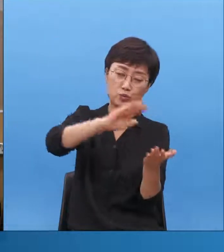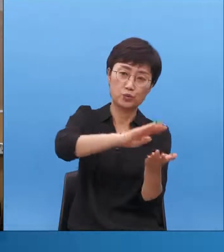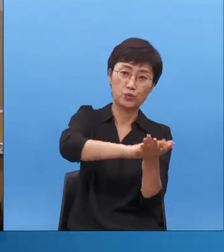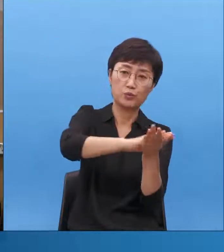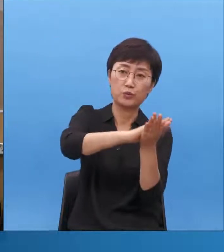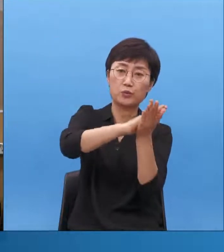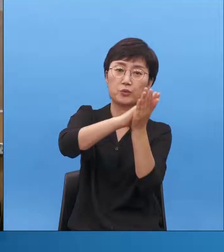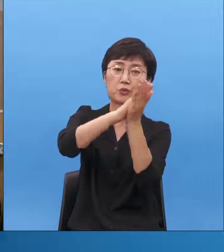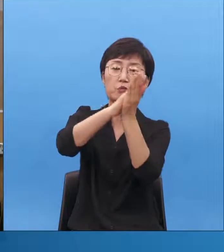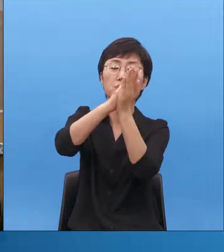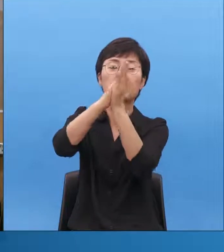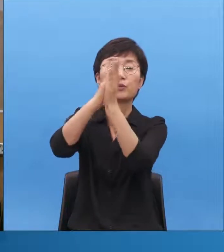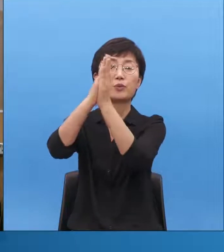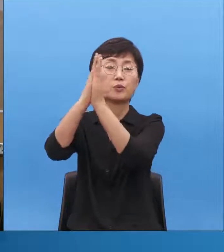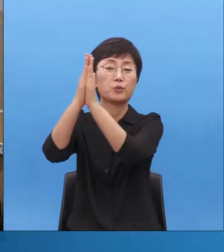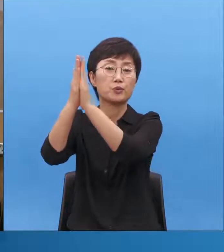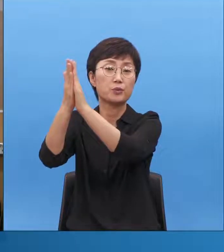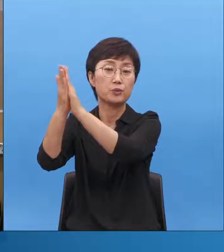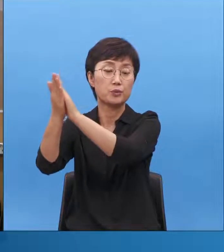전율로